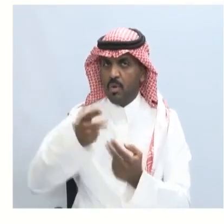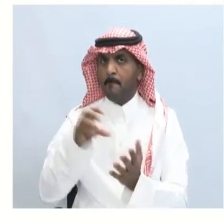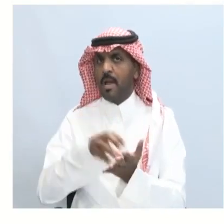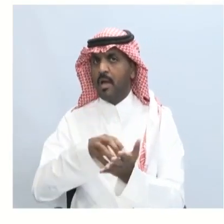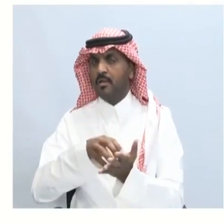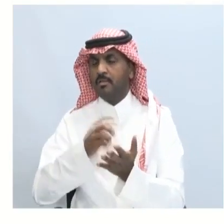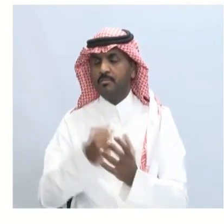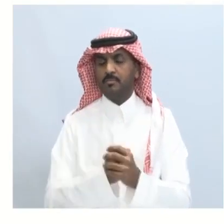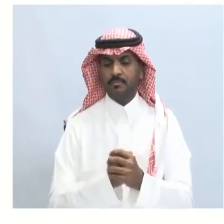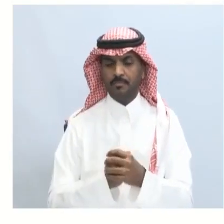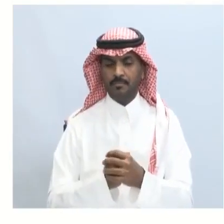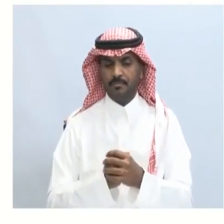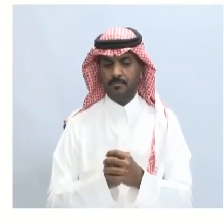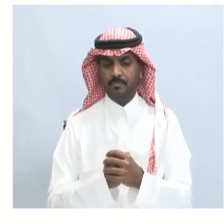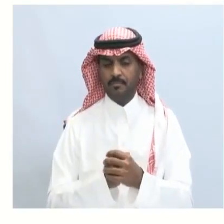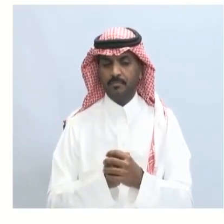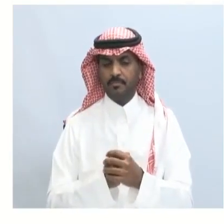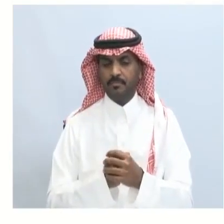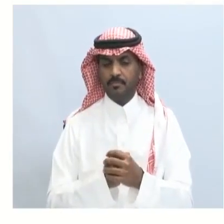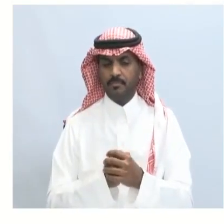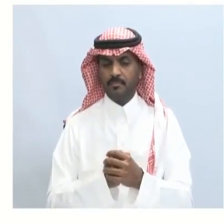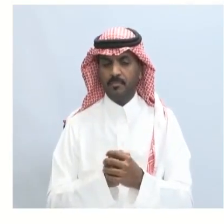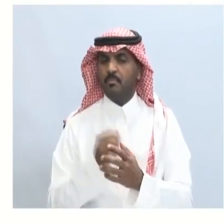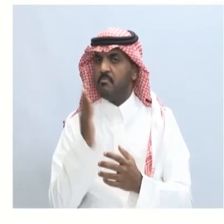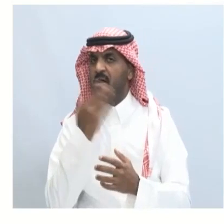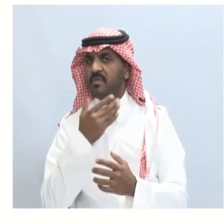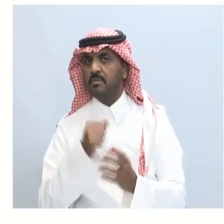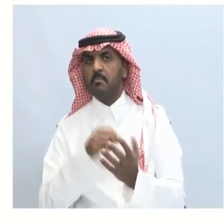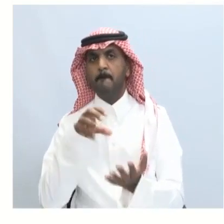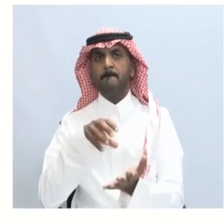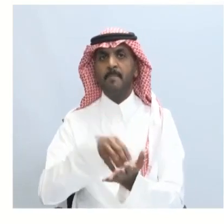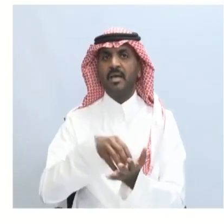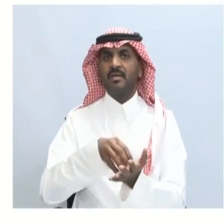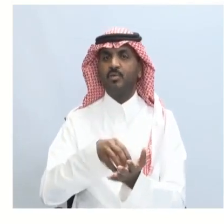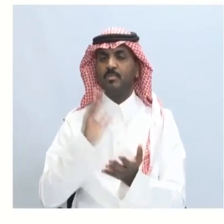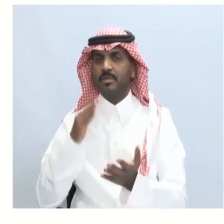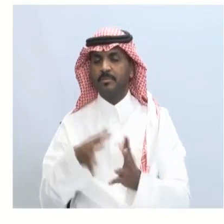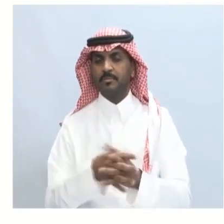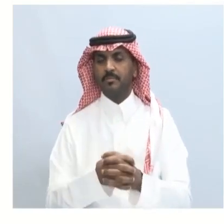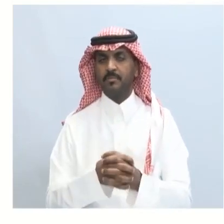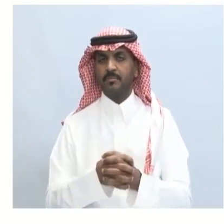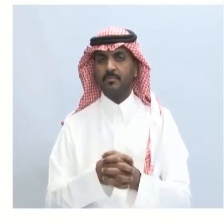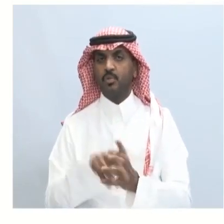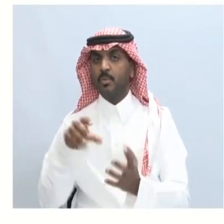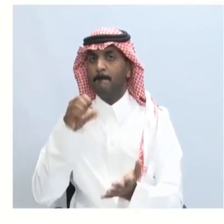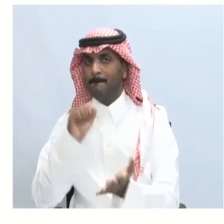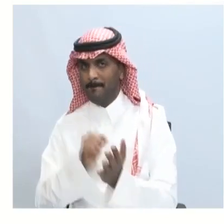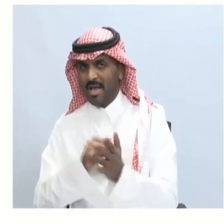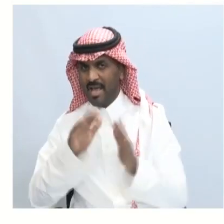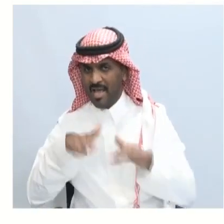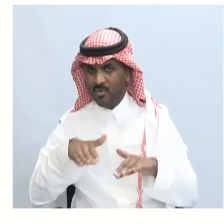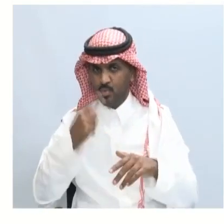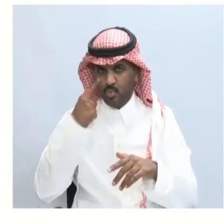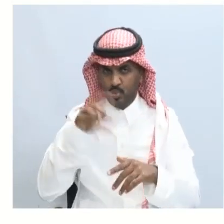المواطن الذي يسكن فيها الامر الاخر واذا لم يكن له مكان يقيم فيه عاده عند عد محل وجوده